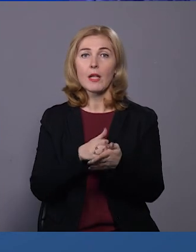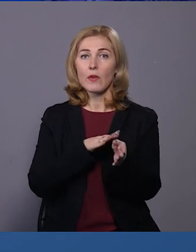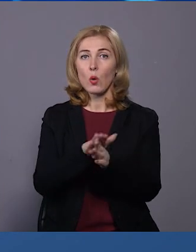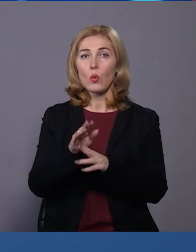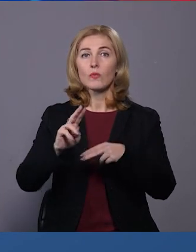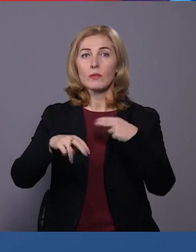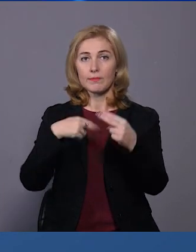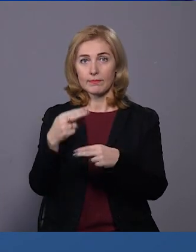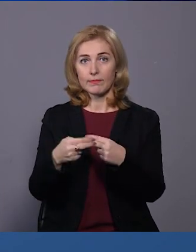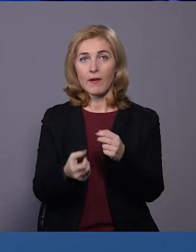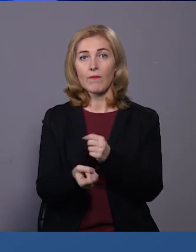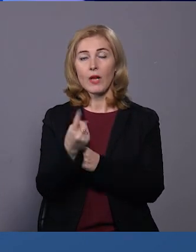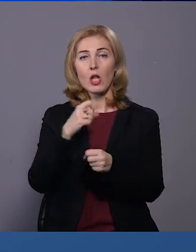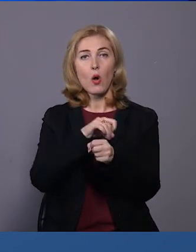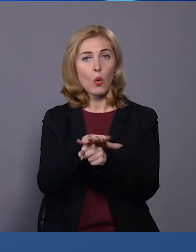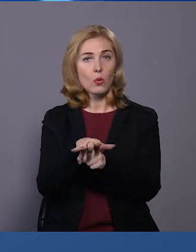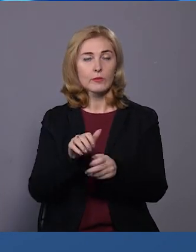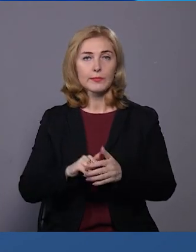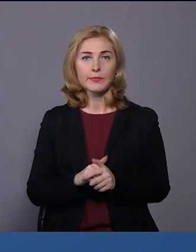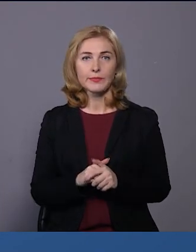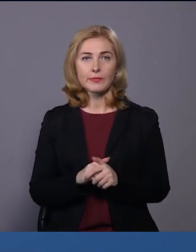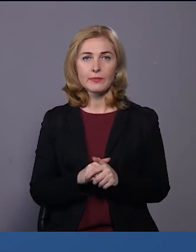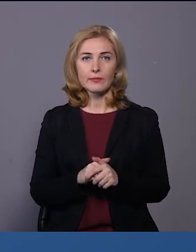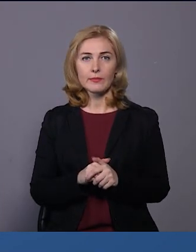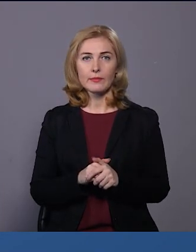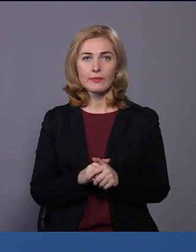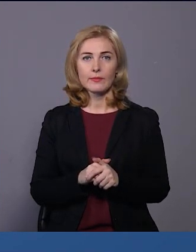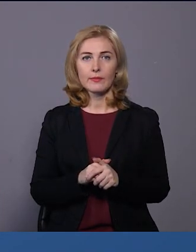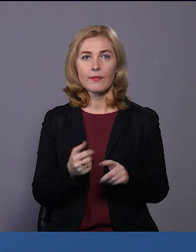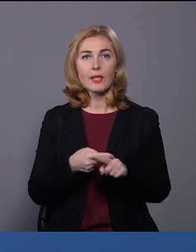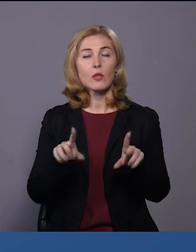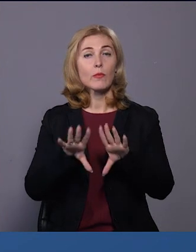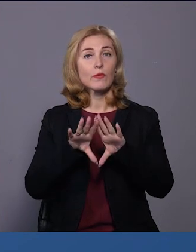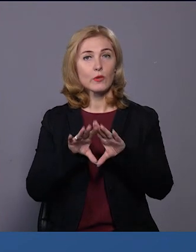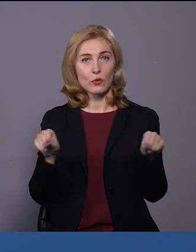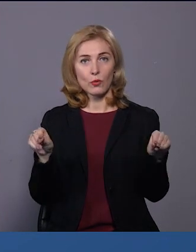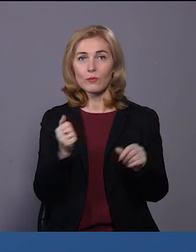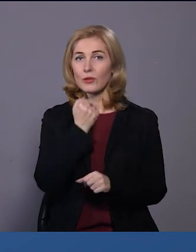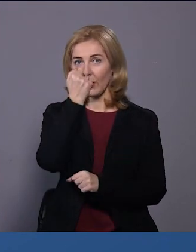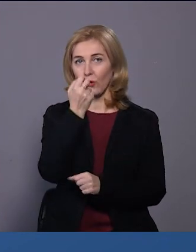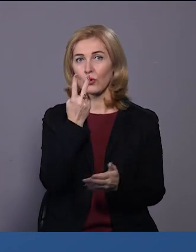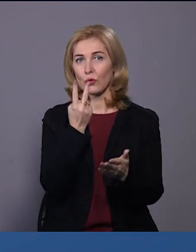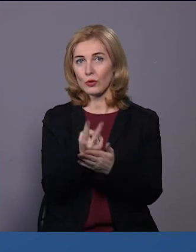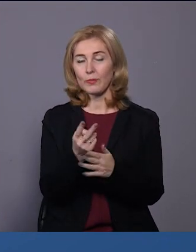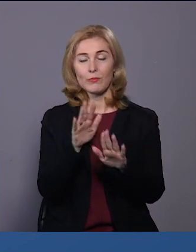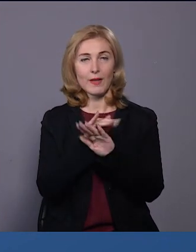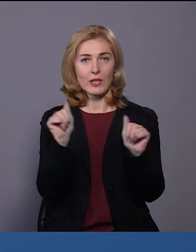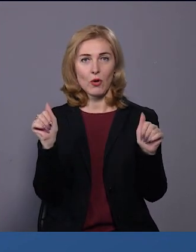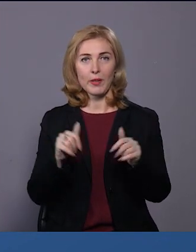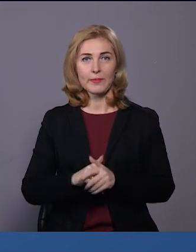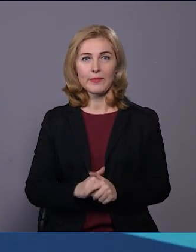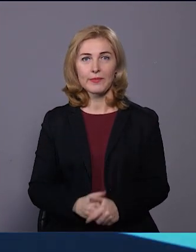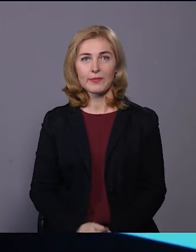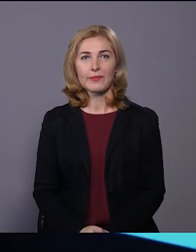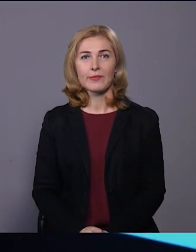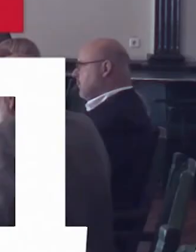стрибки, виявили коронавірус. На цьому ставимо крапку. Дякуємо, що дивитесь нас. На все добре.